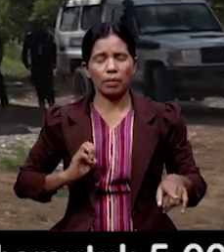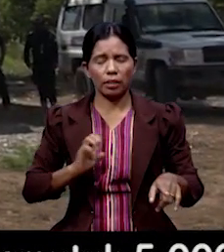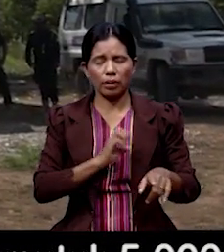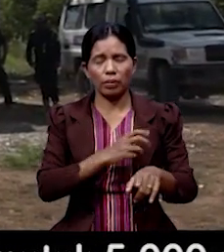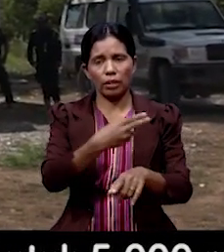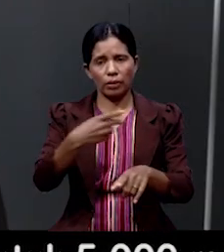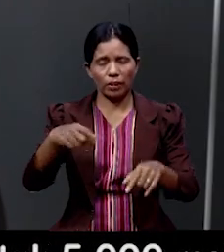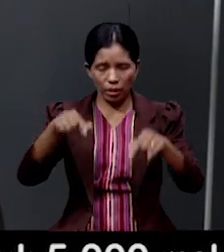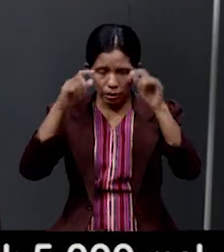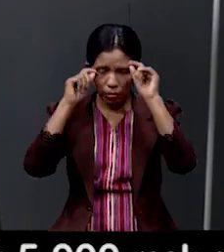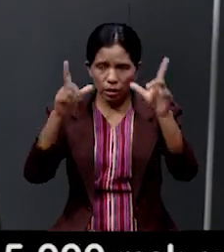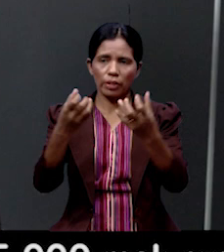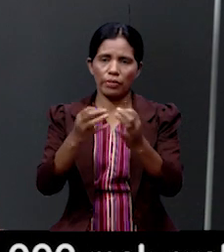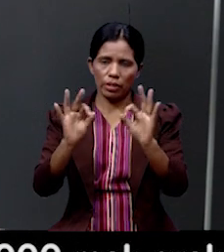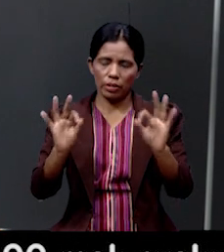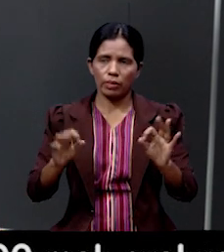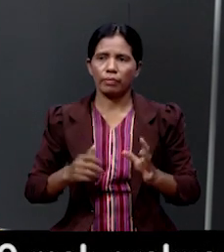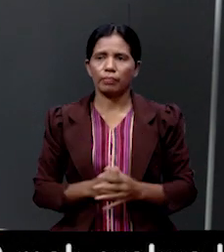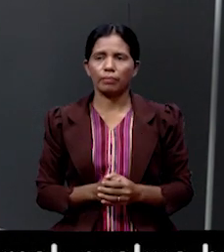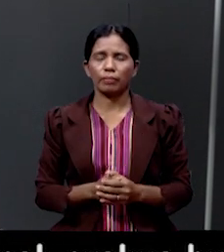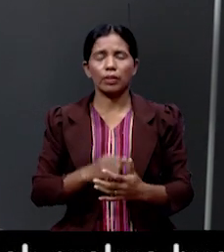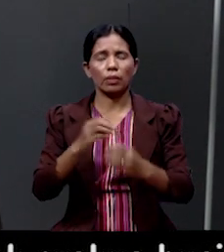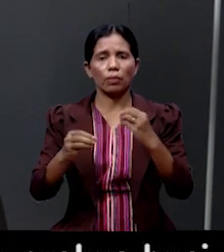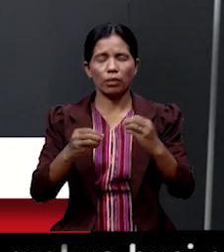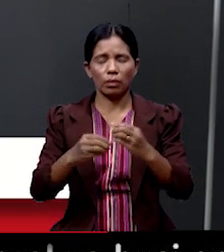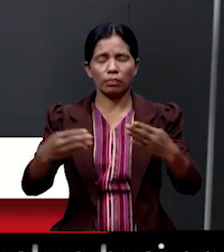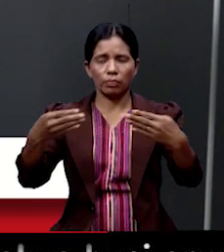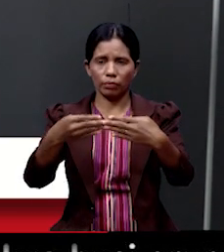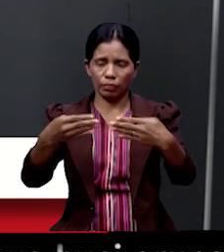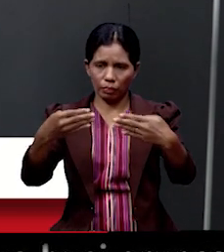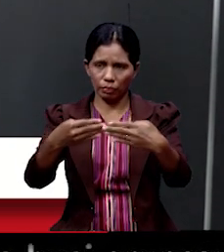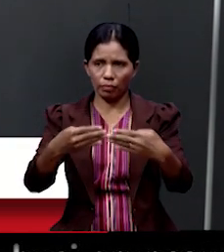Leste remata. Mengenai perbatasan yang memang jadi concern